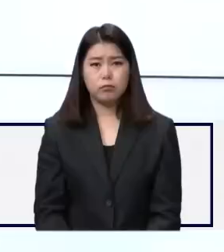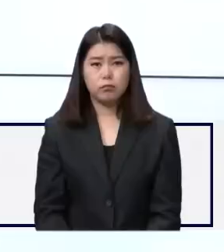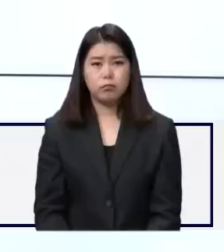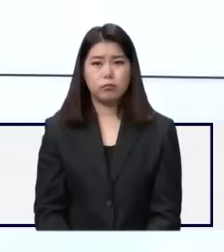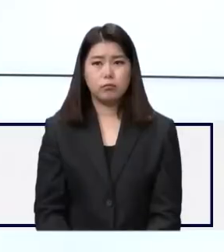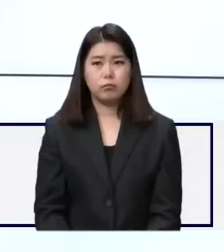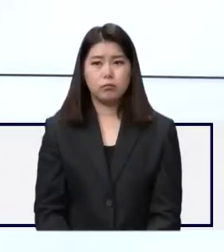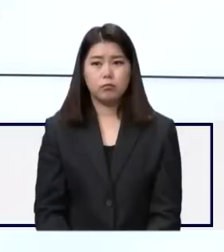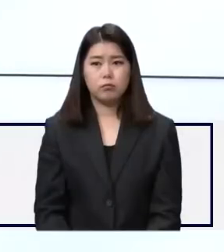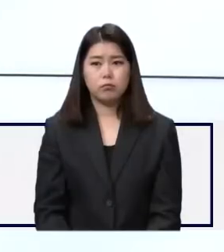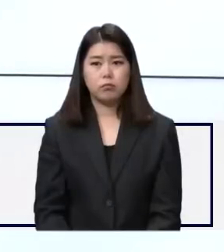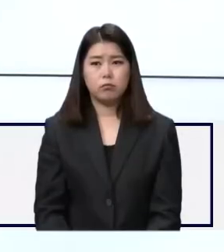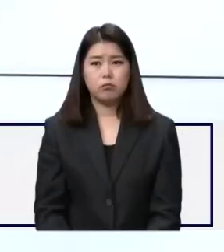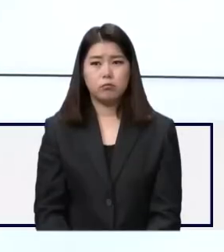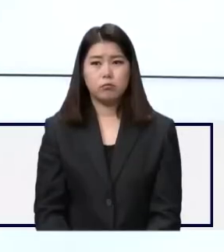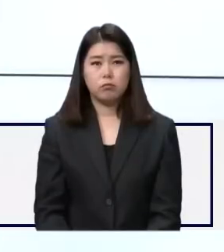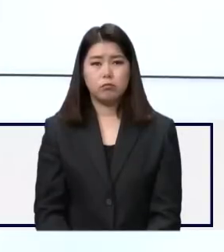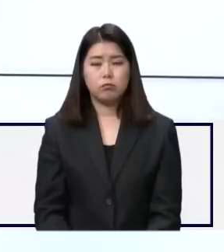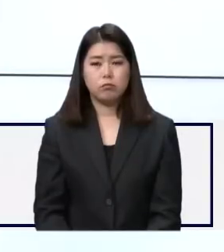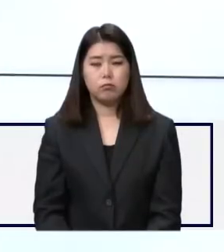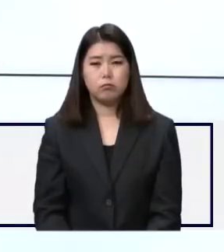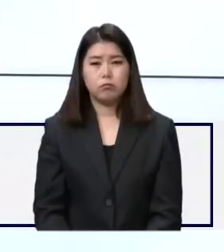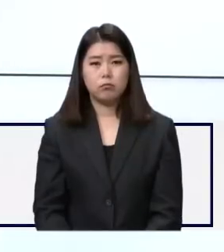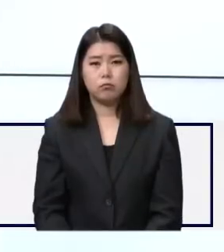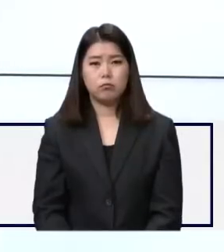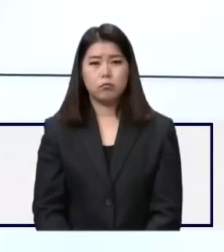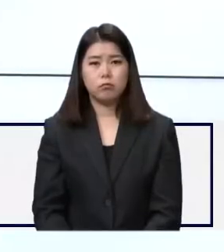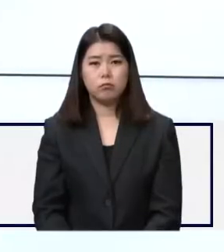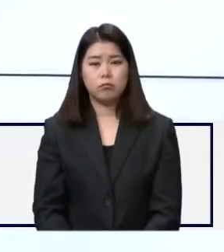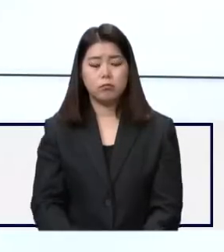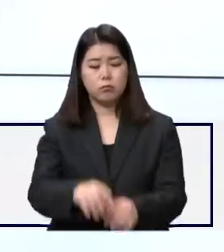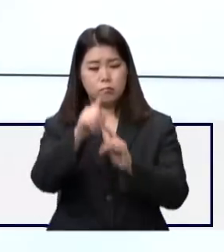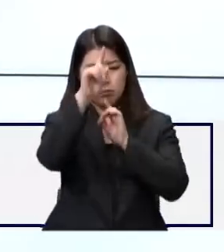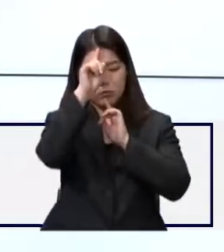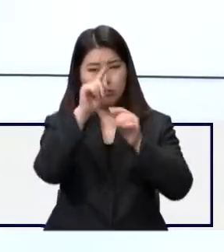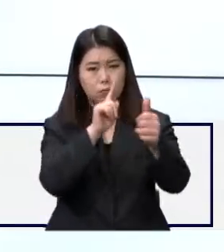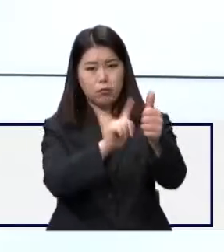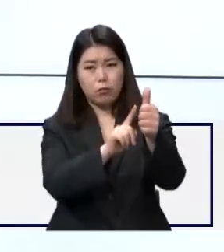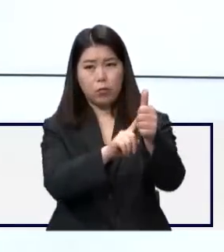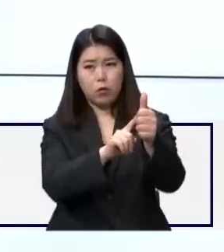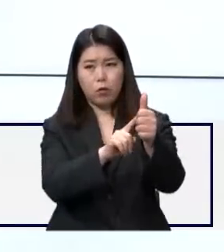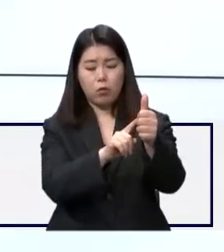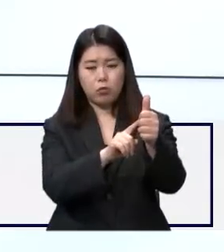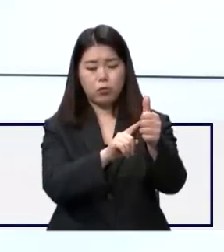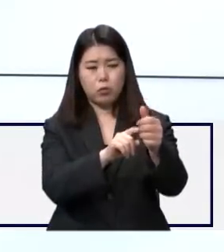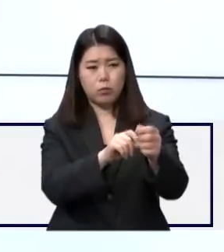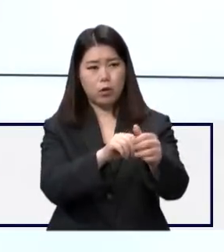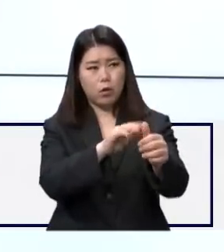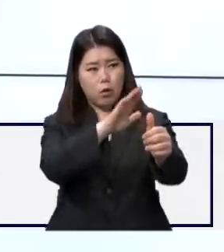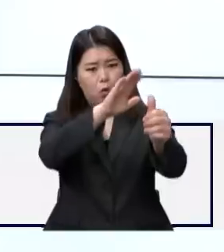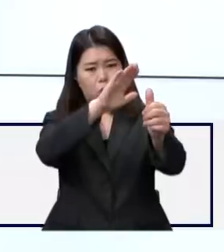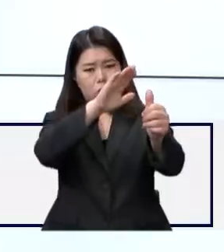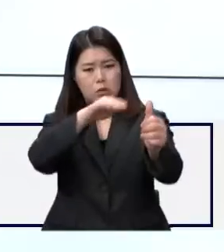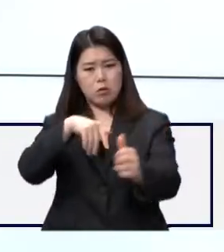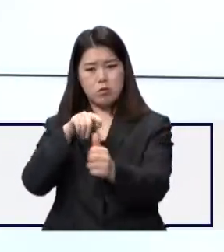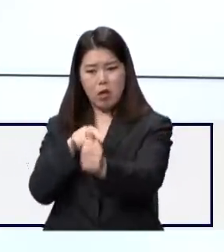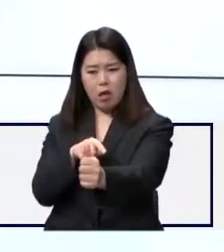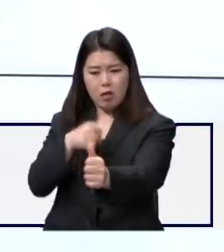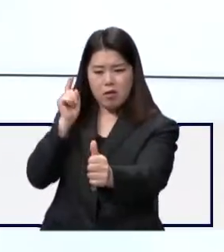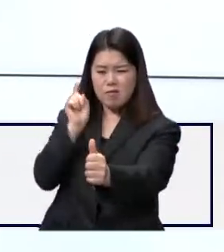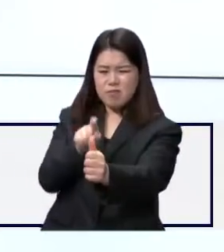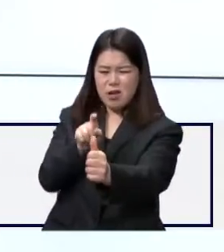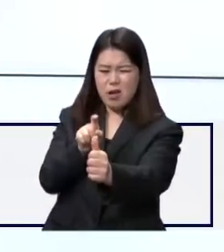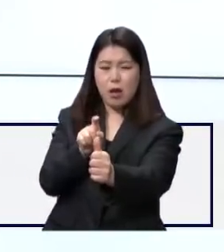근데 이건 권지용 위원님 이원호 의원을 광장 한복판에 좀 세운 약간 그런 느낌이 있습니다